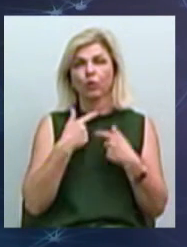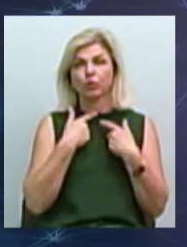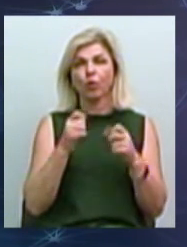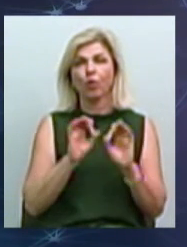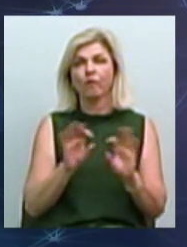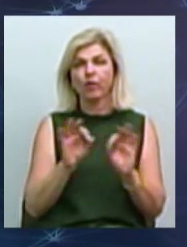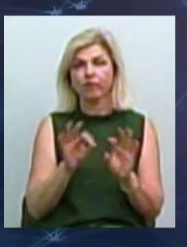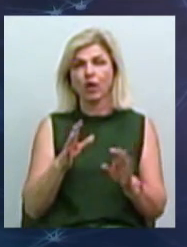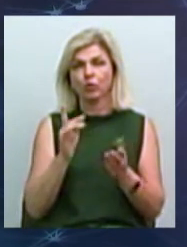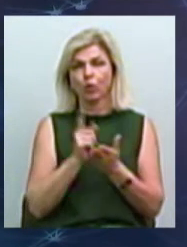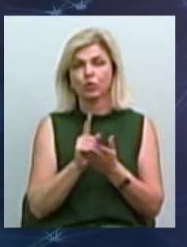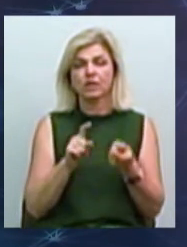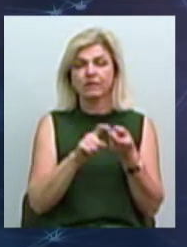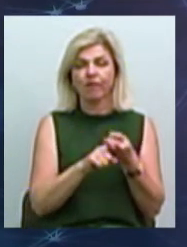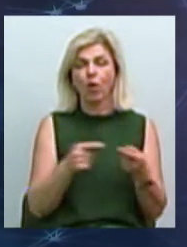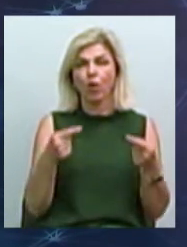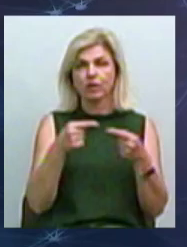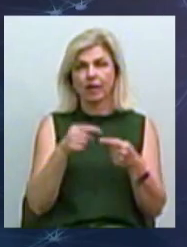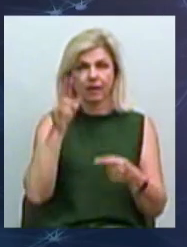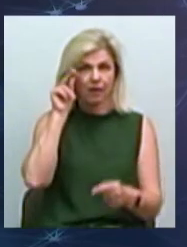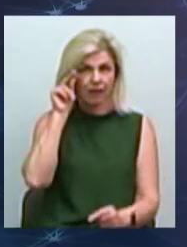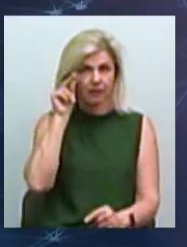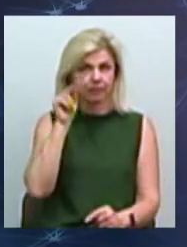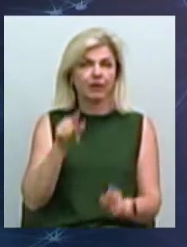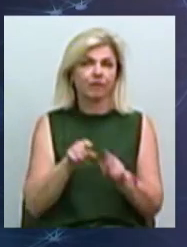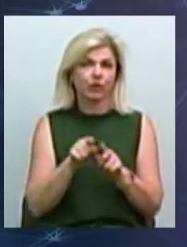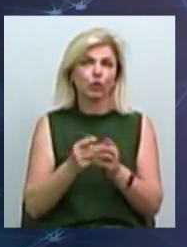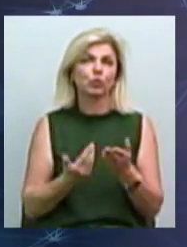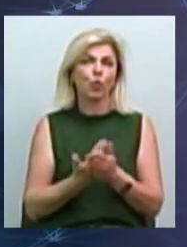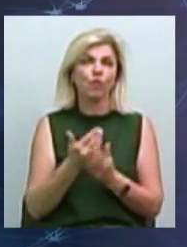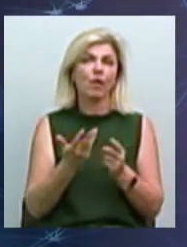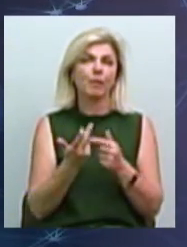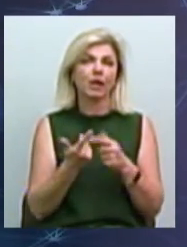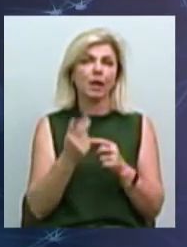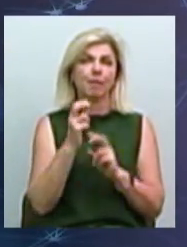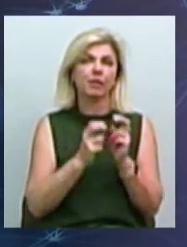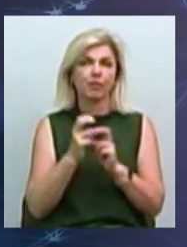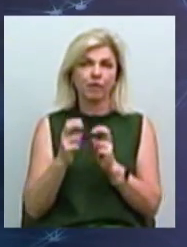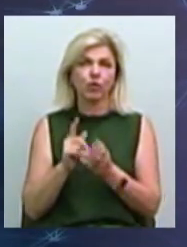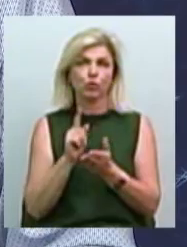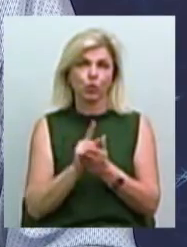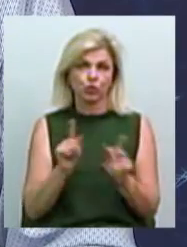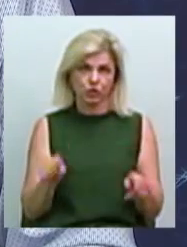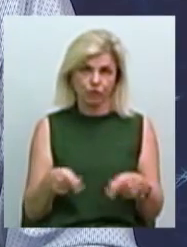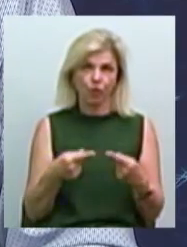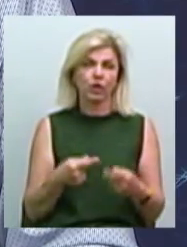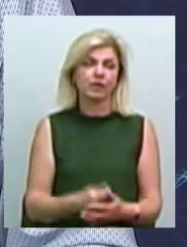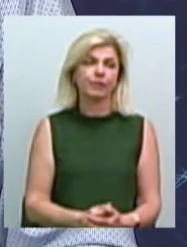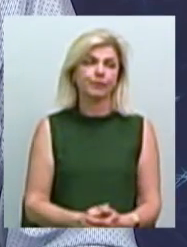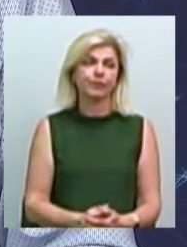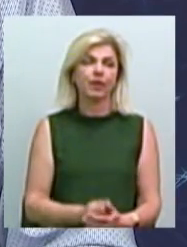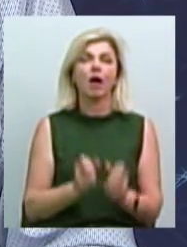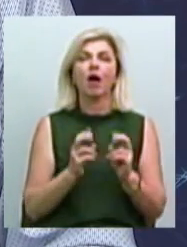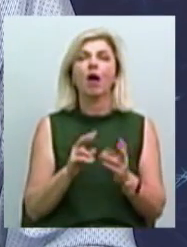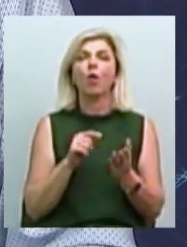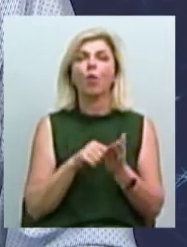до конкретної дати. Тобто, все ж таки, новий перелік підприємств має бути створений. Однозначно. Наскільки він може відрізнятися